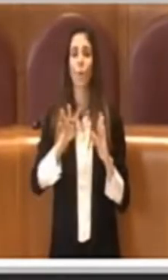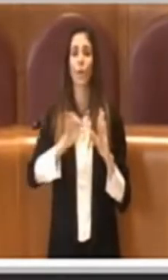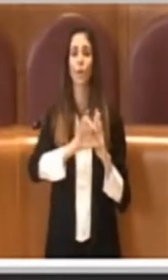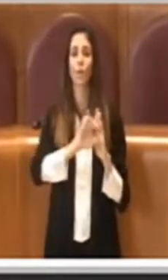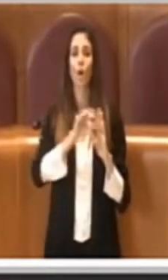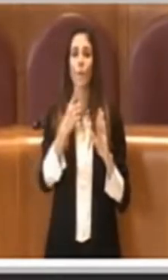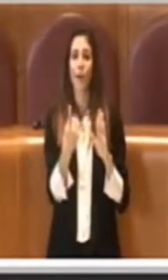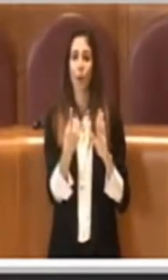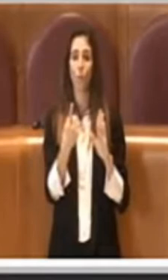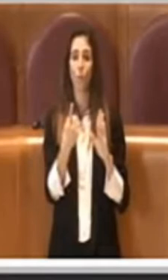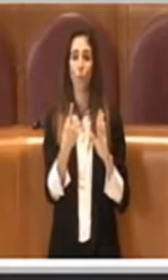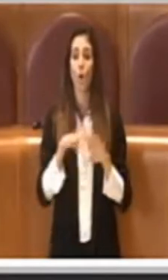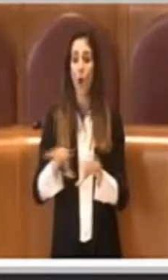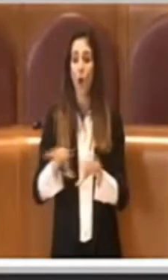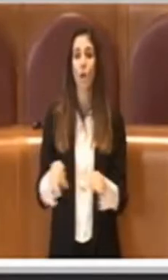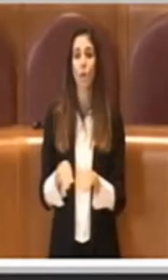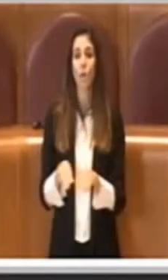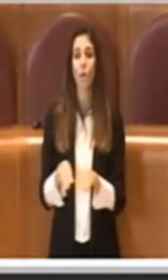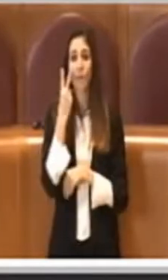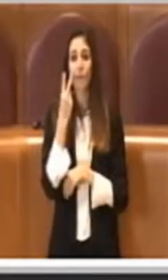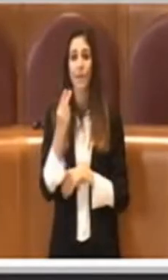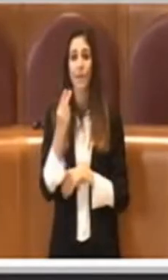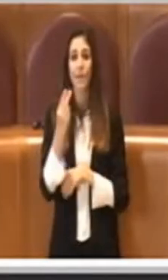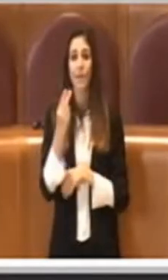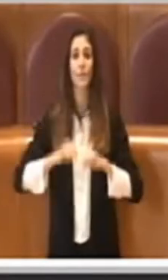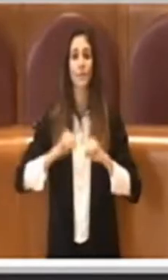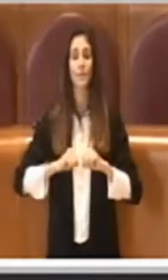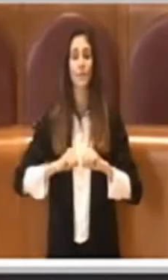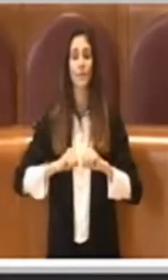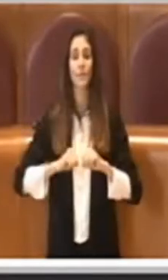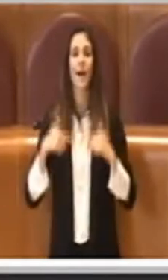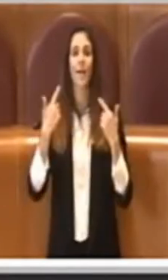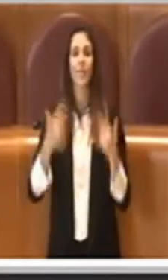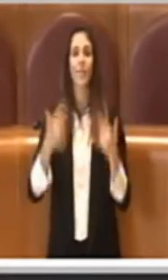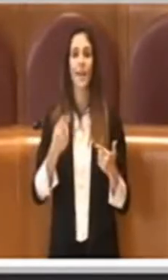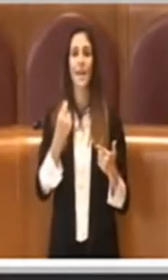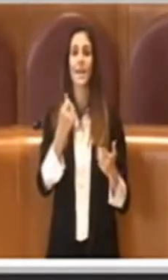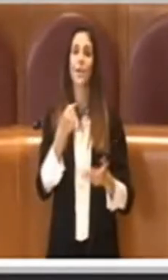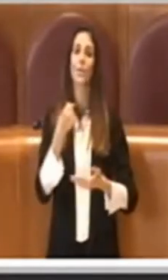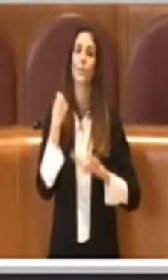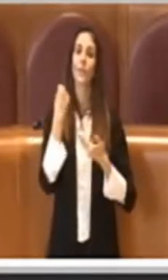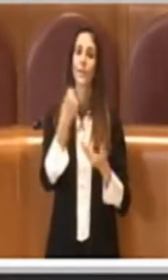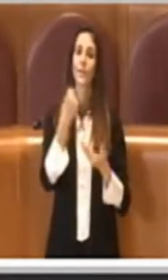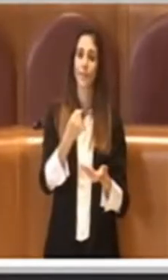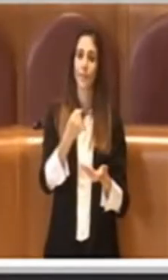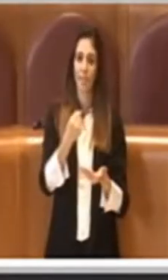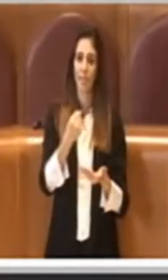Giunta prevede la possibilità di erogare dei finanziamenti per